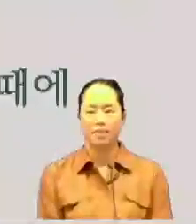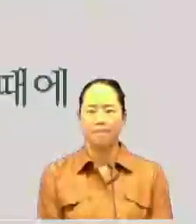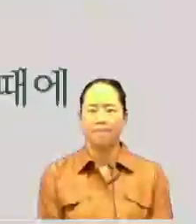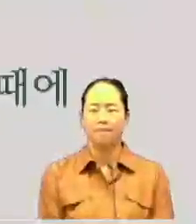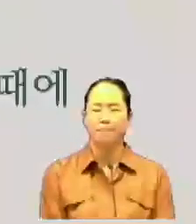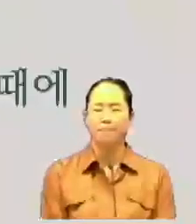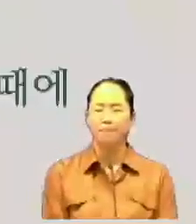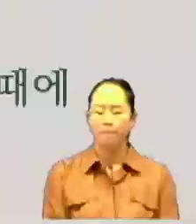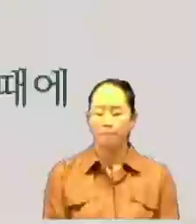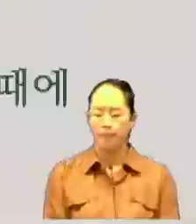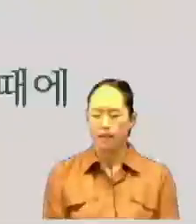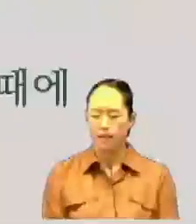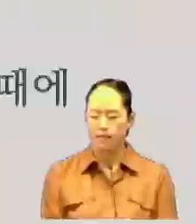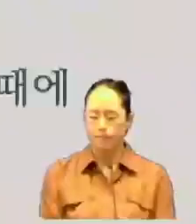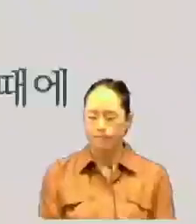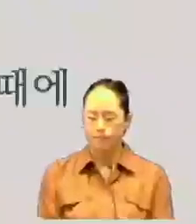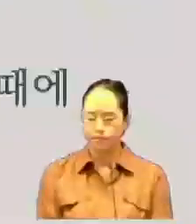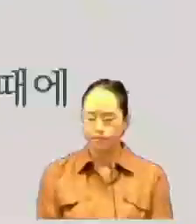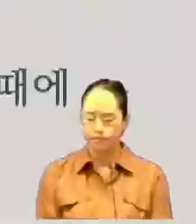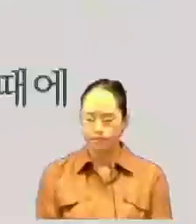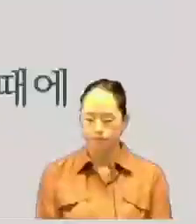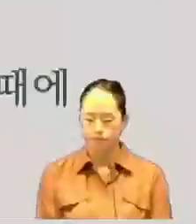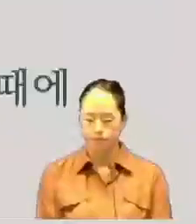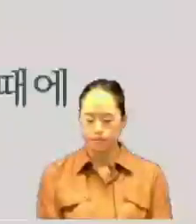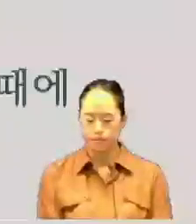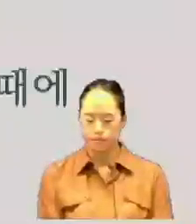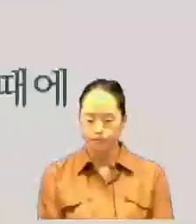它们的，神喂养它们。